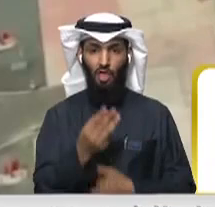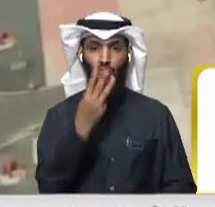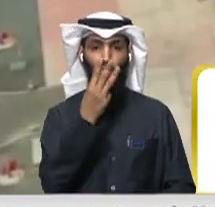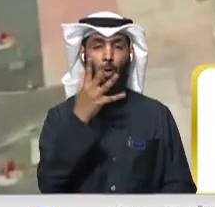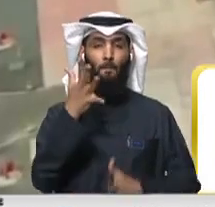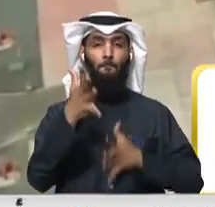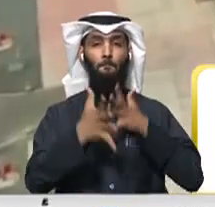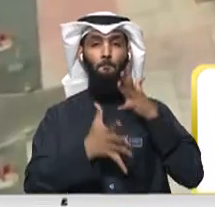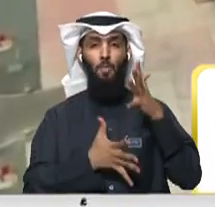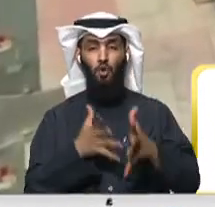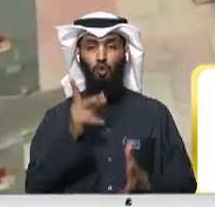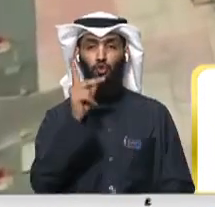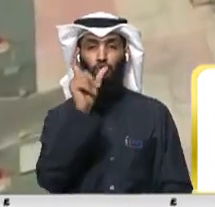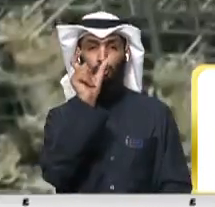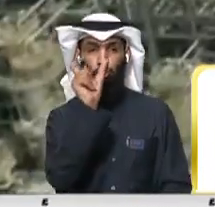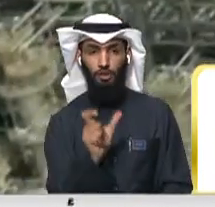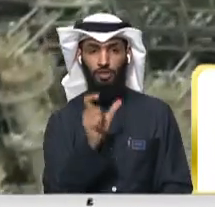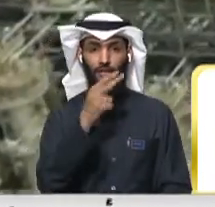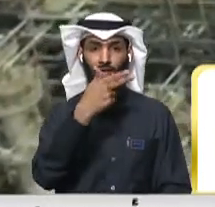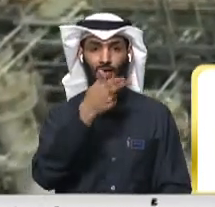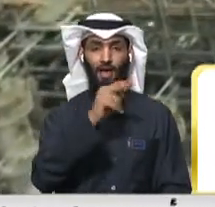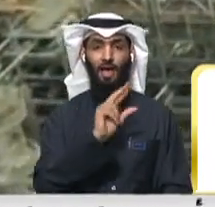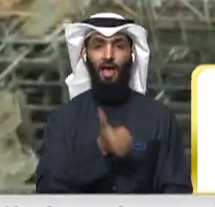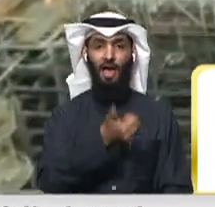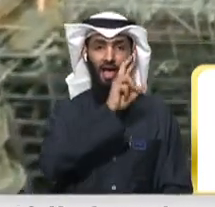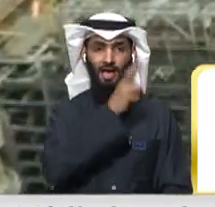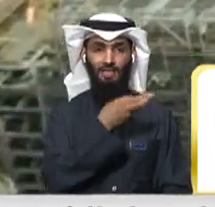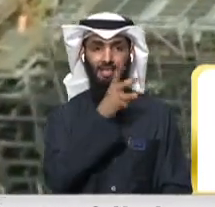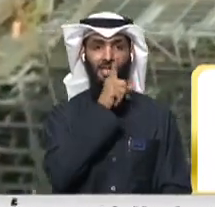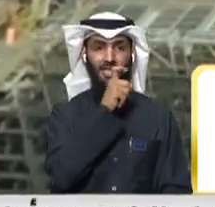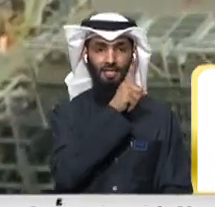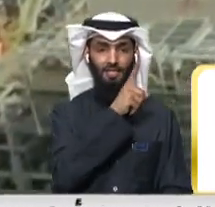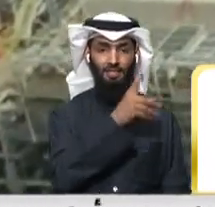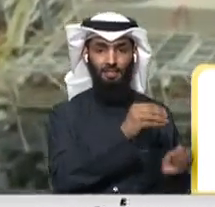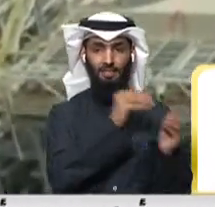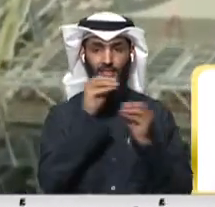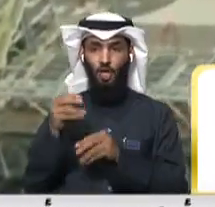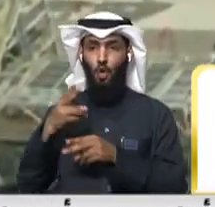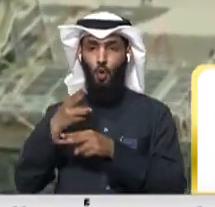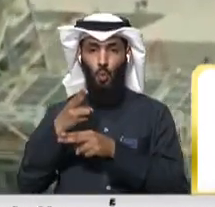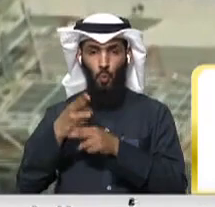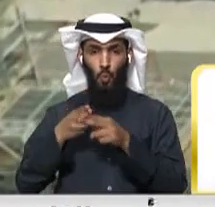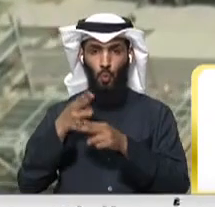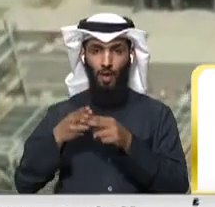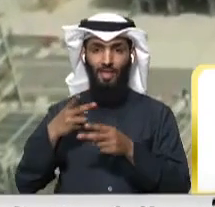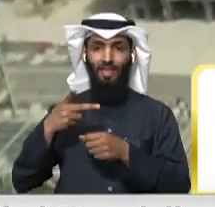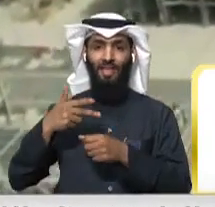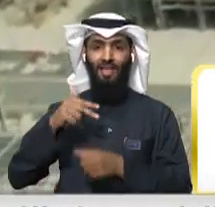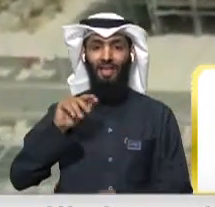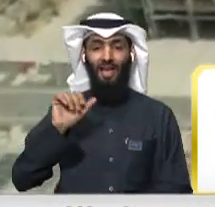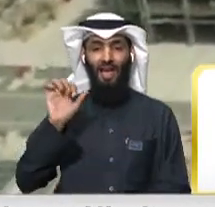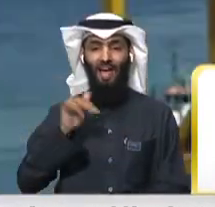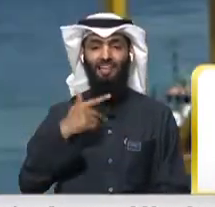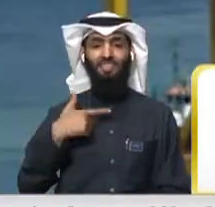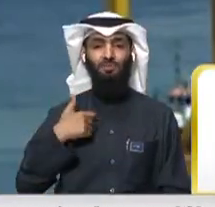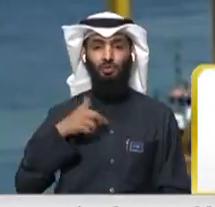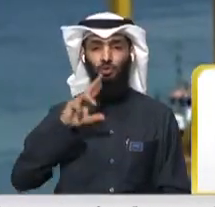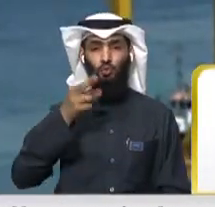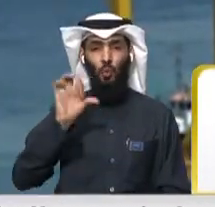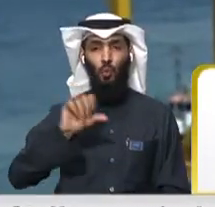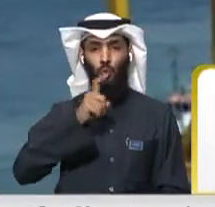من الغاز الطبيعي المسال من قطر الى مجمع الغاز الطبيعي المسال في ميناء الزور جنوب